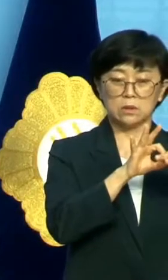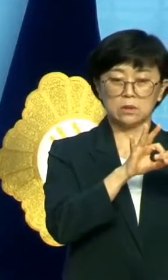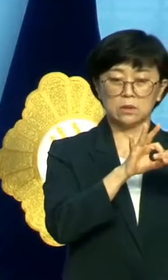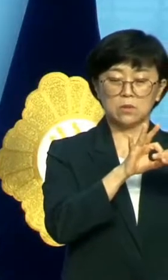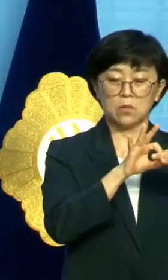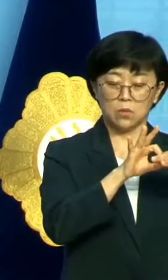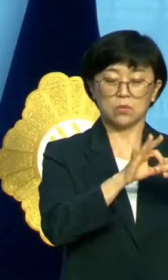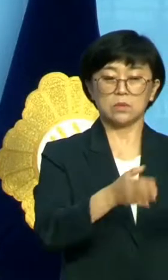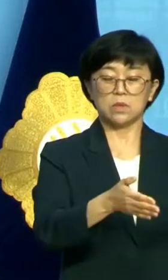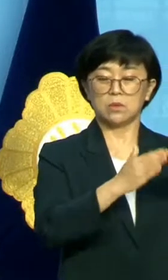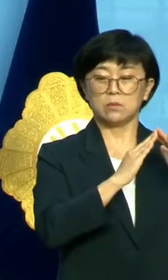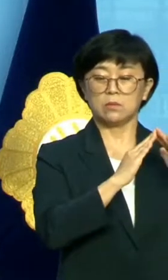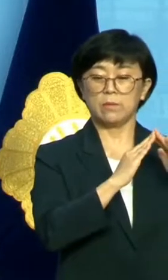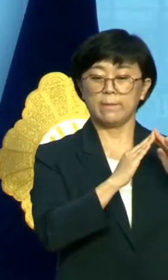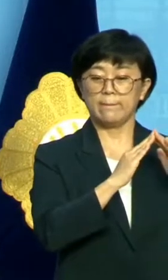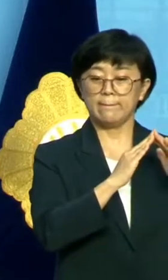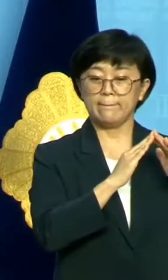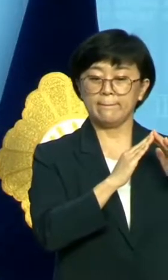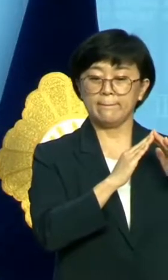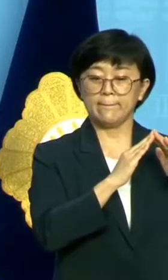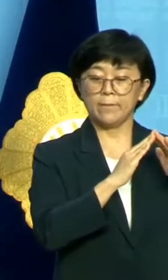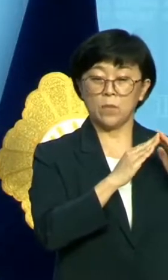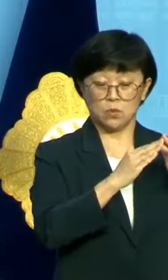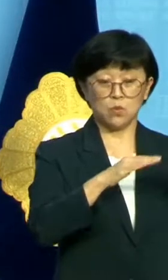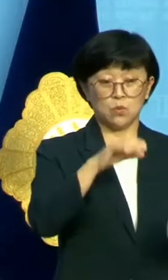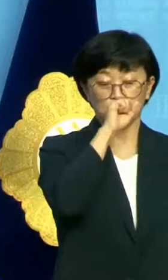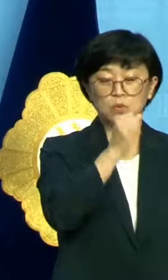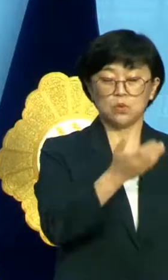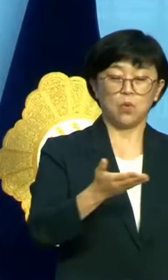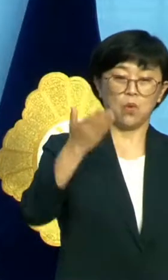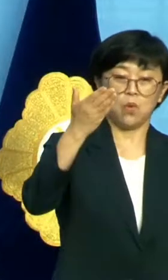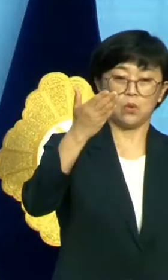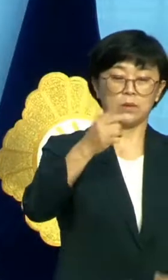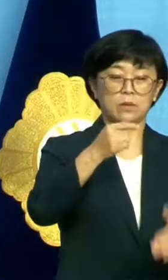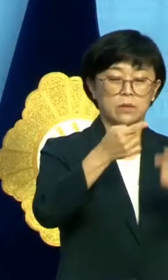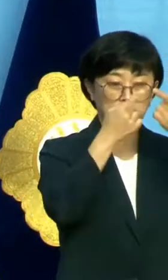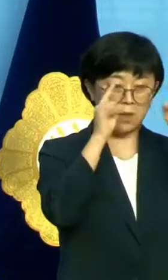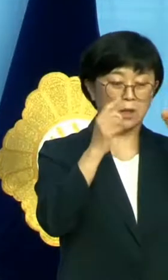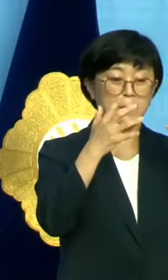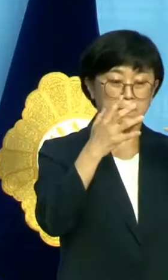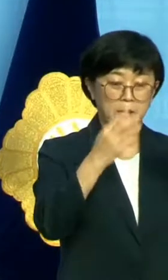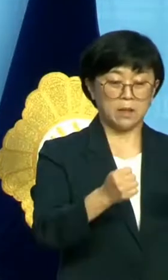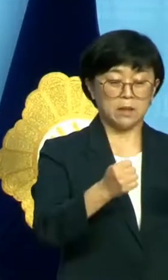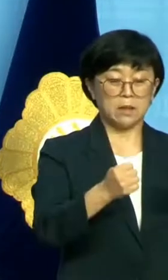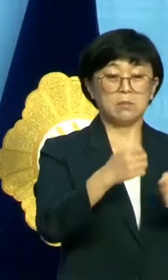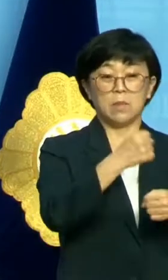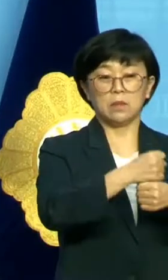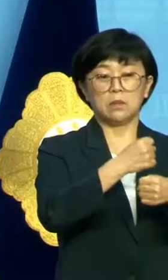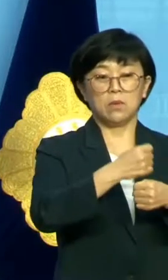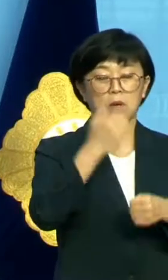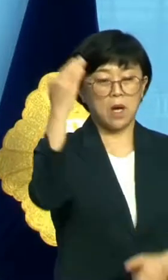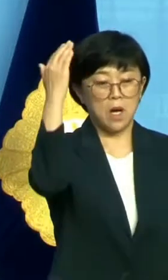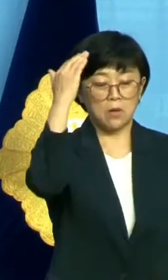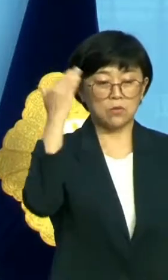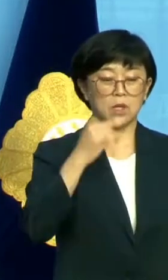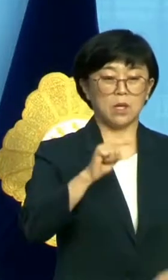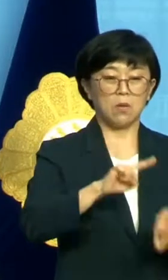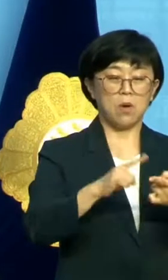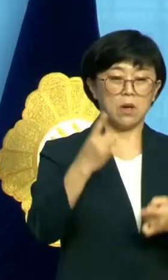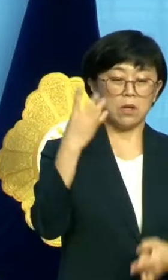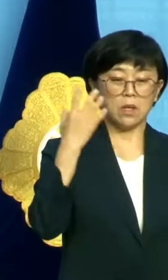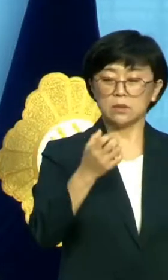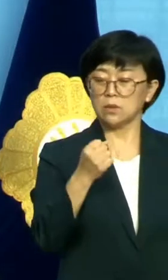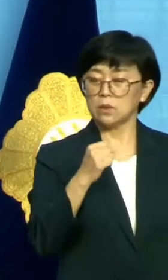네트워크로 구성해서 수준 높은 대학들을 많이 만드는 동시에 대한민국의 고질적인 입시 위주